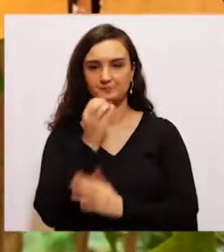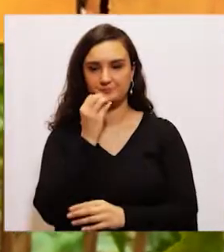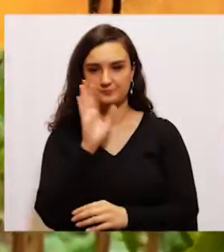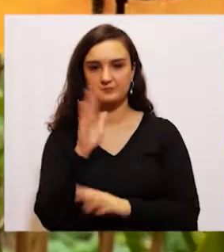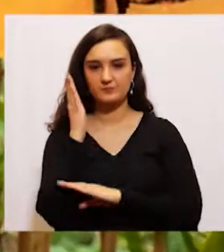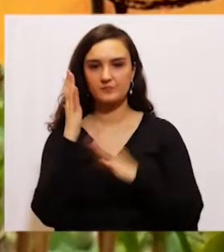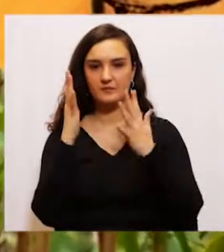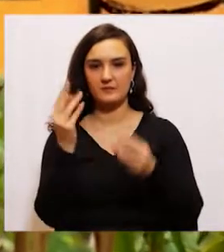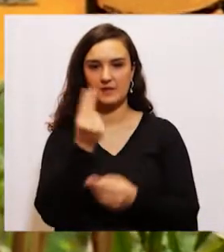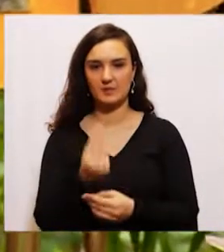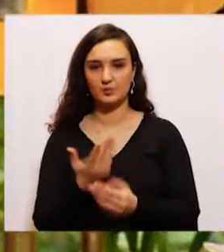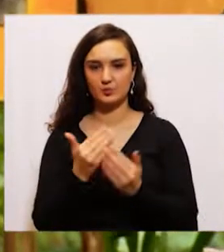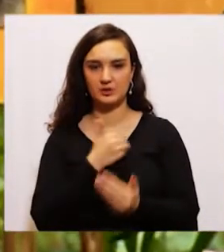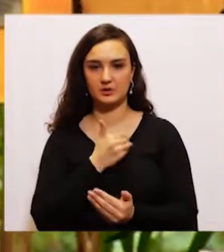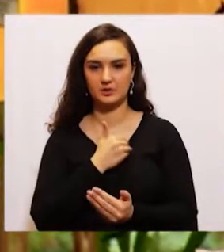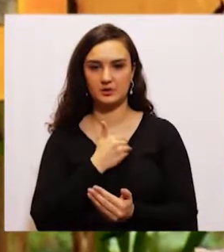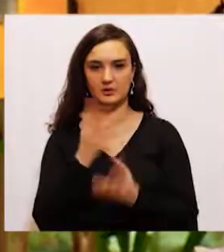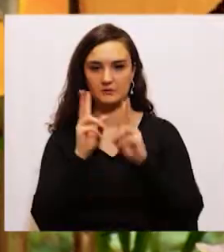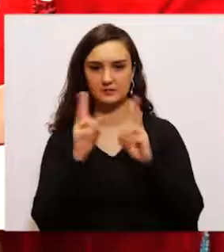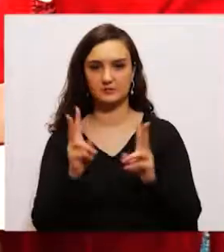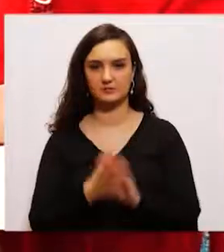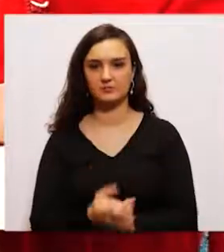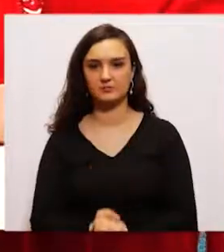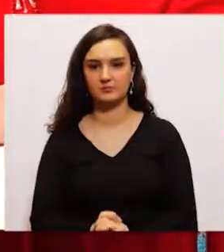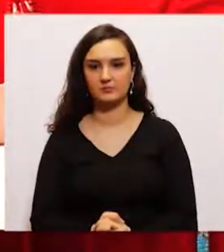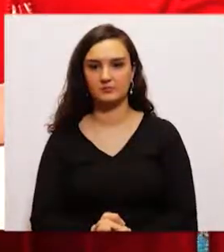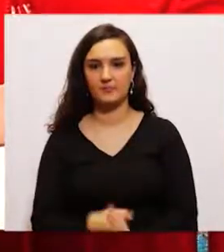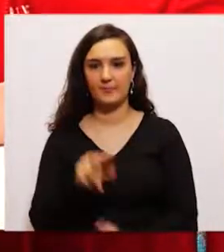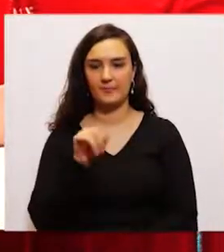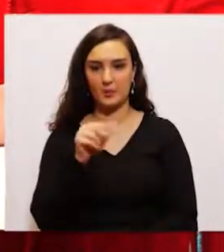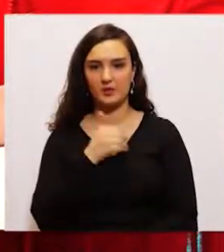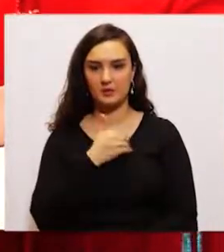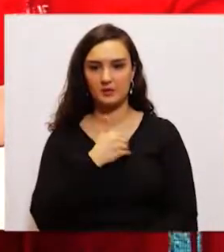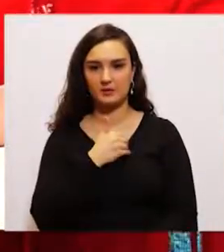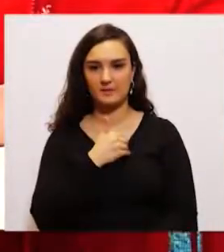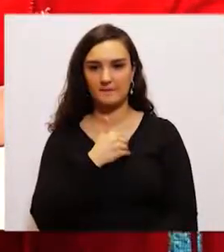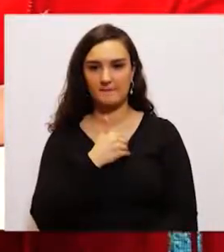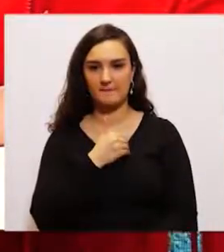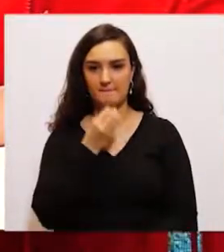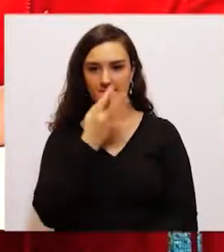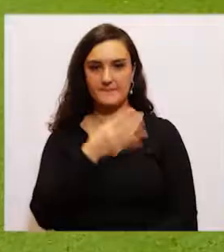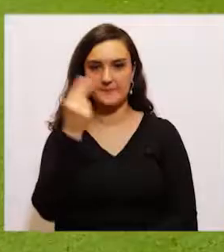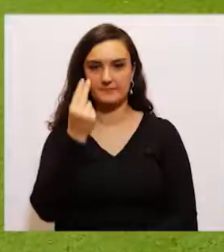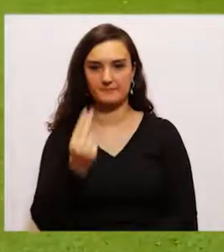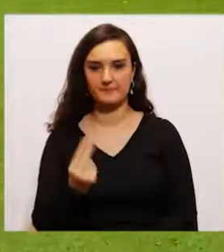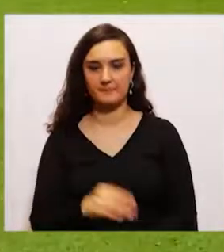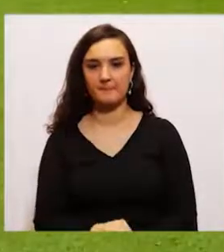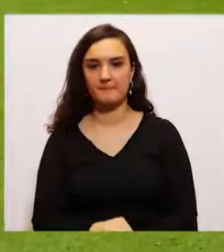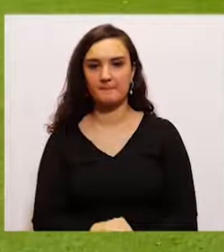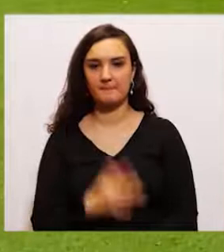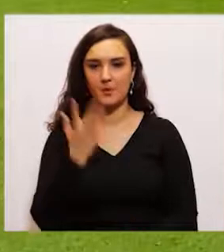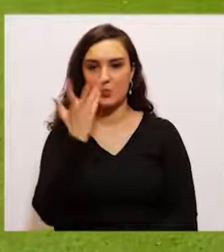ხეები დამიხატე თუ გინდა თუ გინდა არ ვიცი უკა გინდა ხეები კარგი დახატე